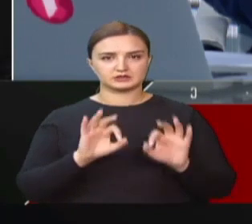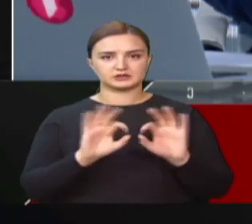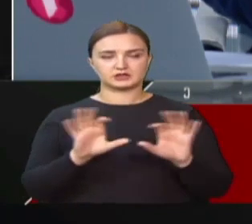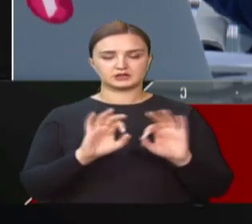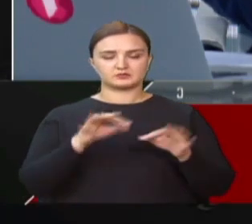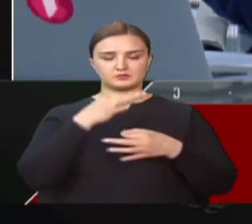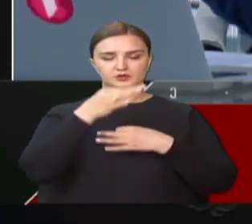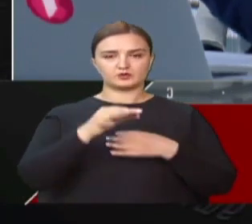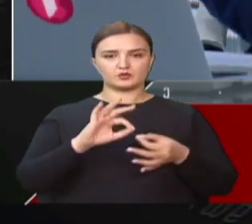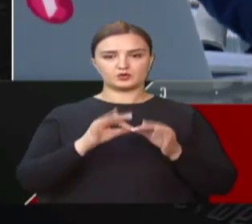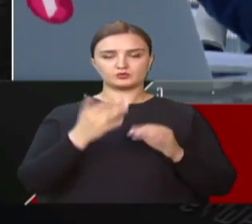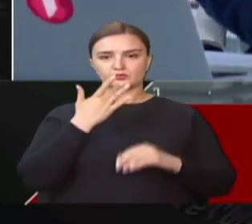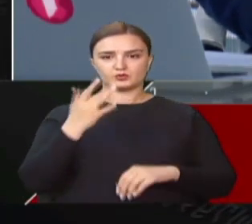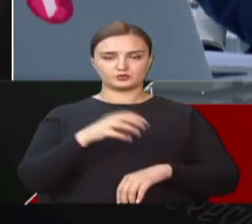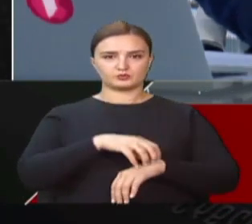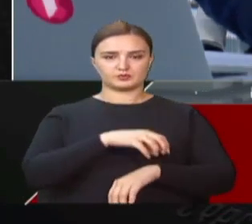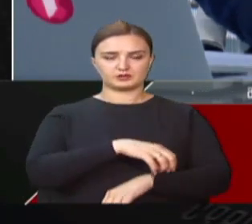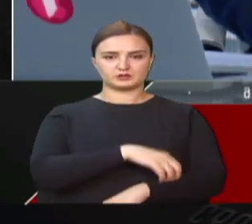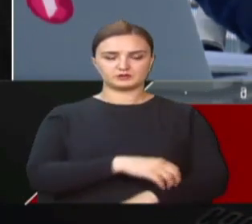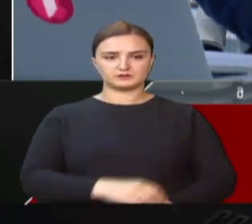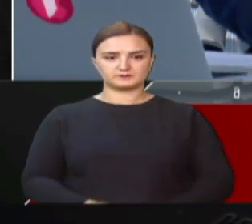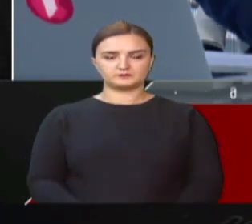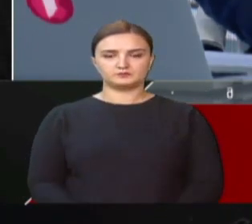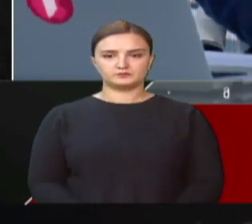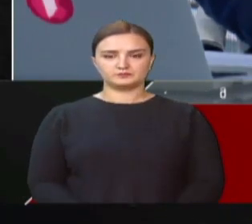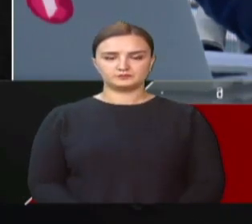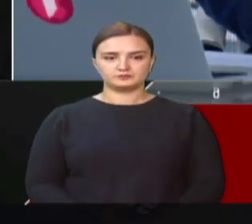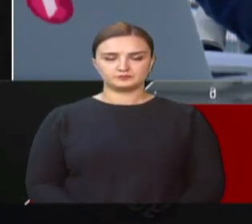მიტანა კონკრეტულ პოლიტიკურ პარტიას?